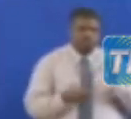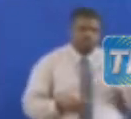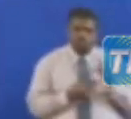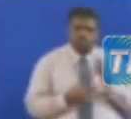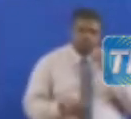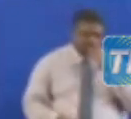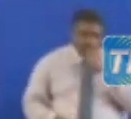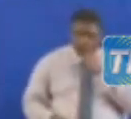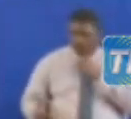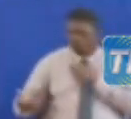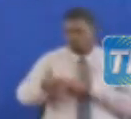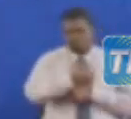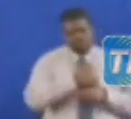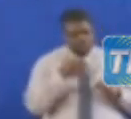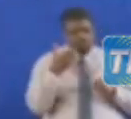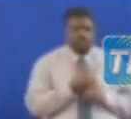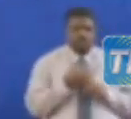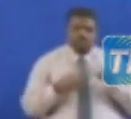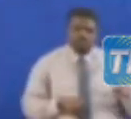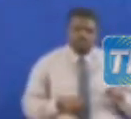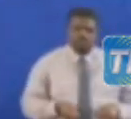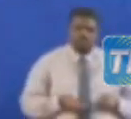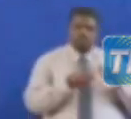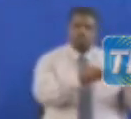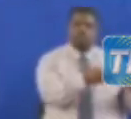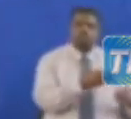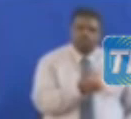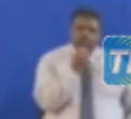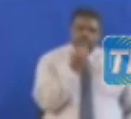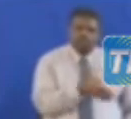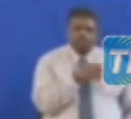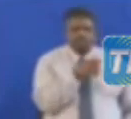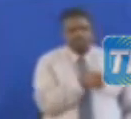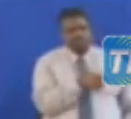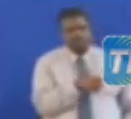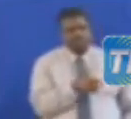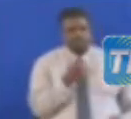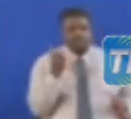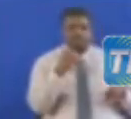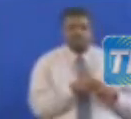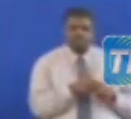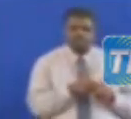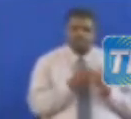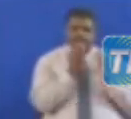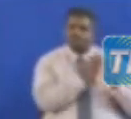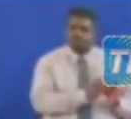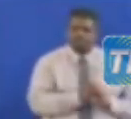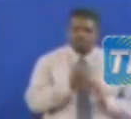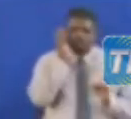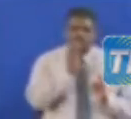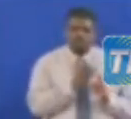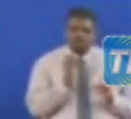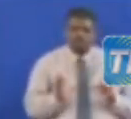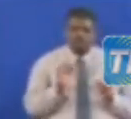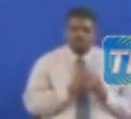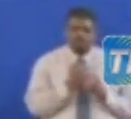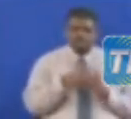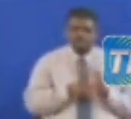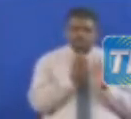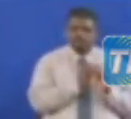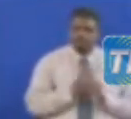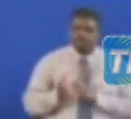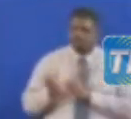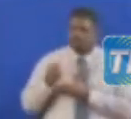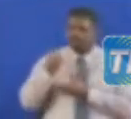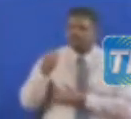kielektroniki ya ukusanyaji wa mapato na utoaji wa taarifa ili kufikia mipango na malengo yaliyowekwa katika mpango